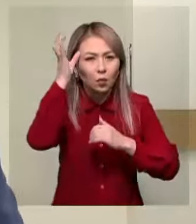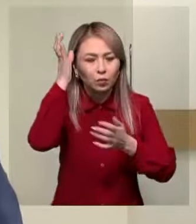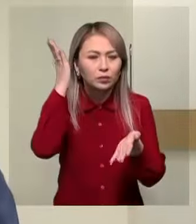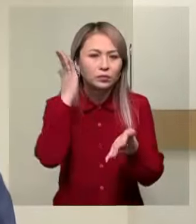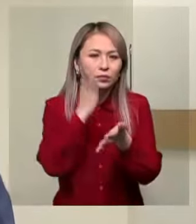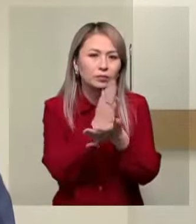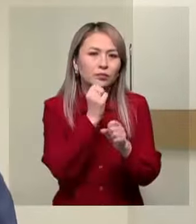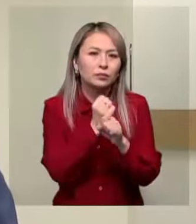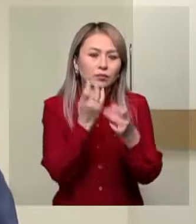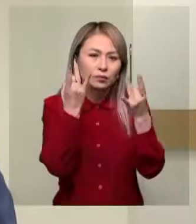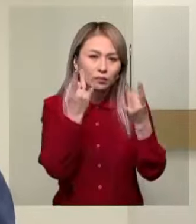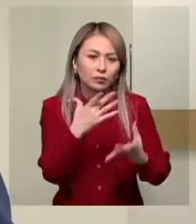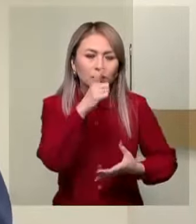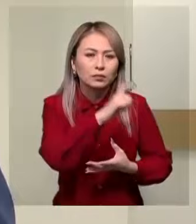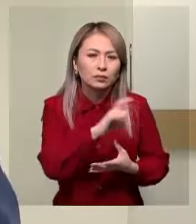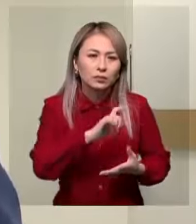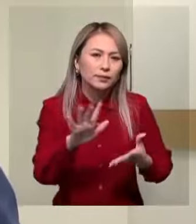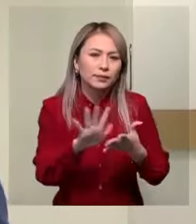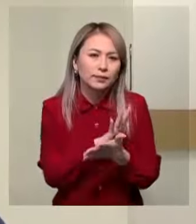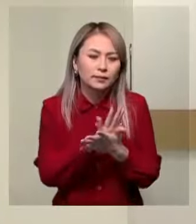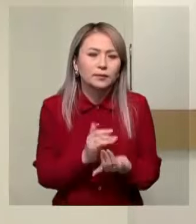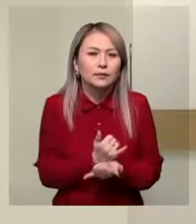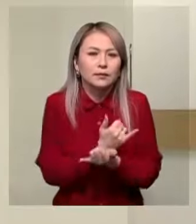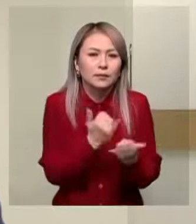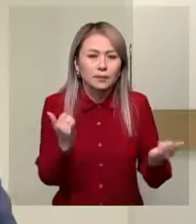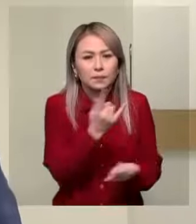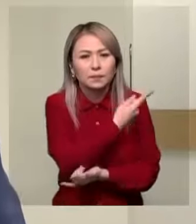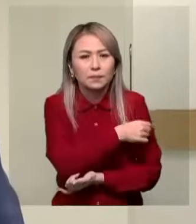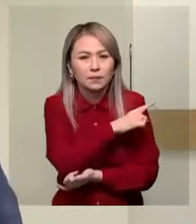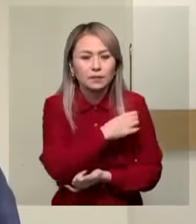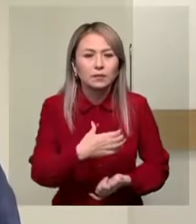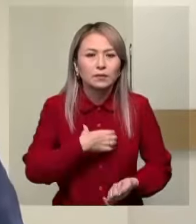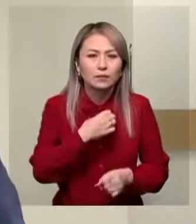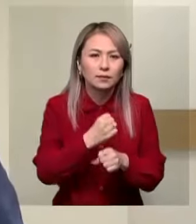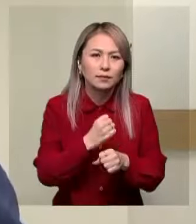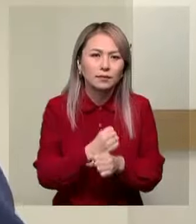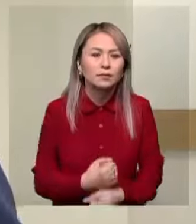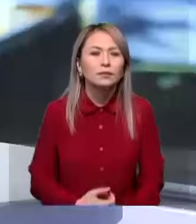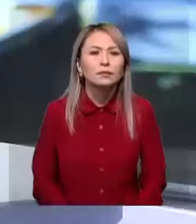құрылғыда қаралу қарапайым адамдар үшін тегін, кепілдендірілген медициналық сақтандыру аясында жасалады.